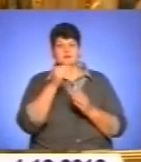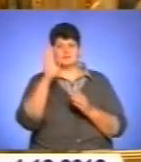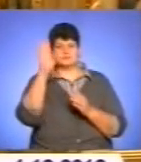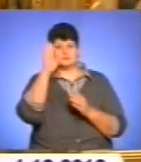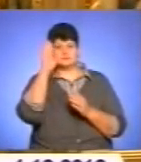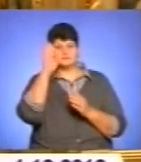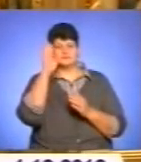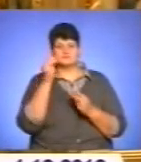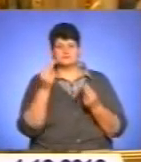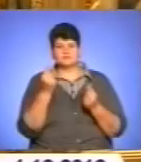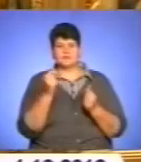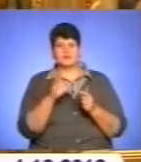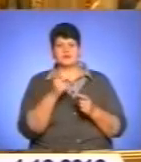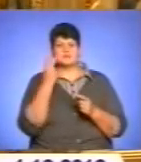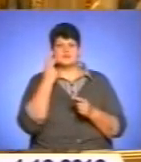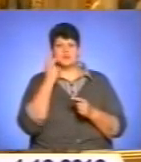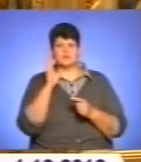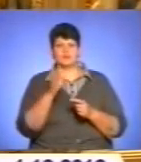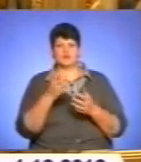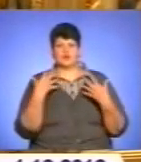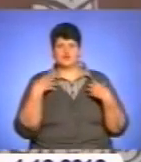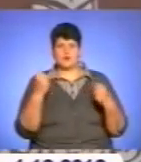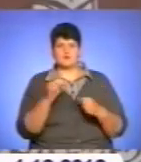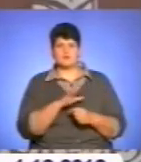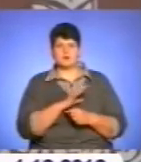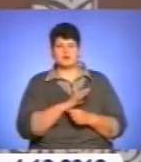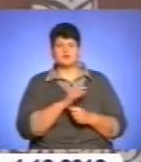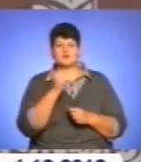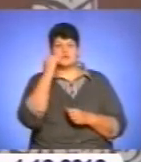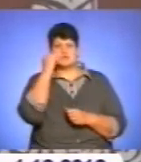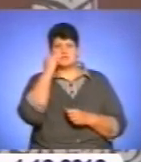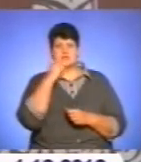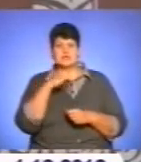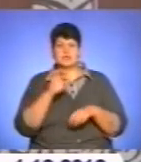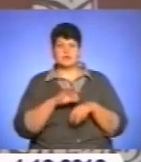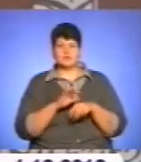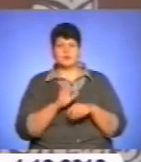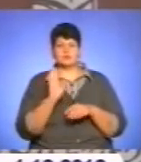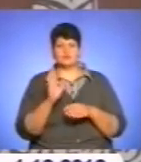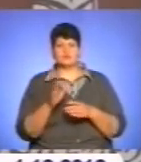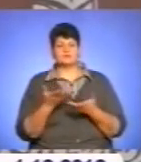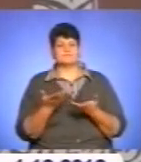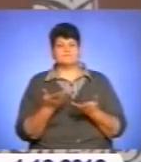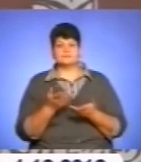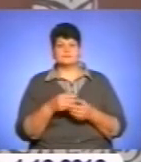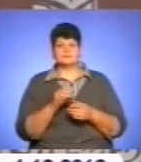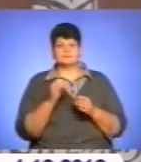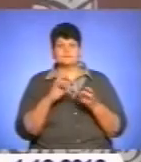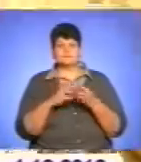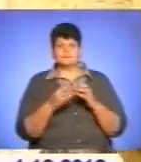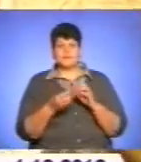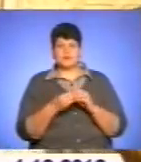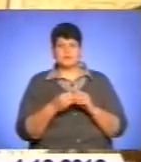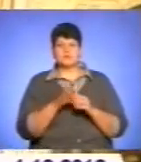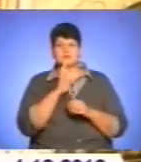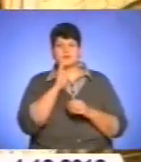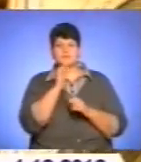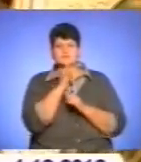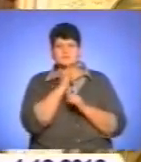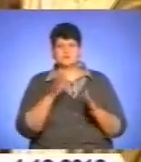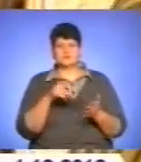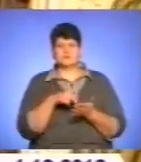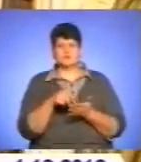весь рік у цій хаті будуть здорові і багаті, а якщо старий та хворий, будуть злидні. У цей день не прийнято жінкам ходити в гості, не на добро,